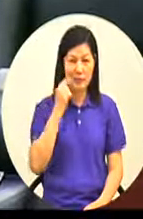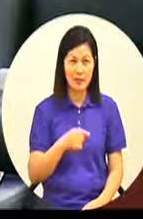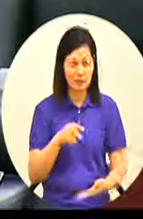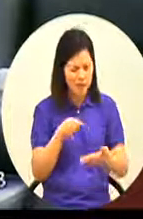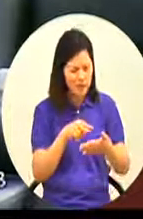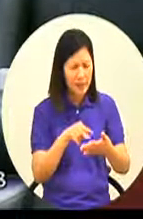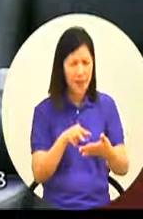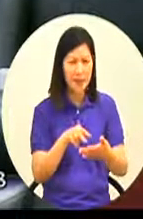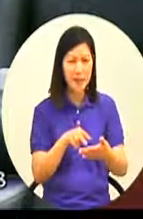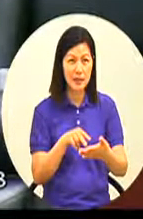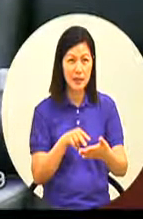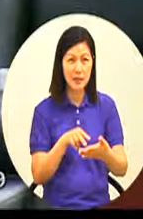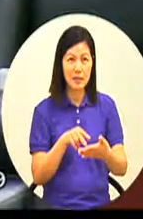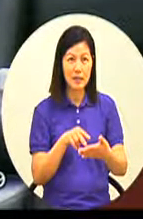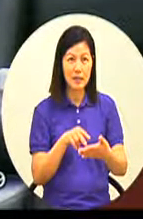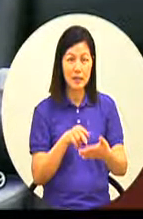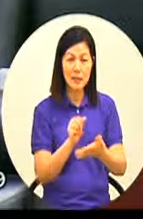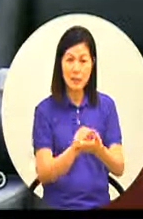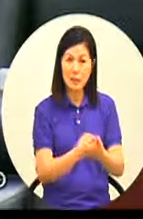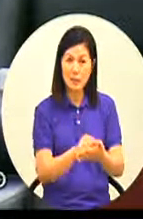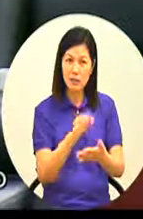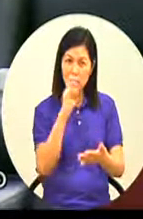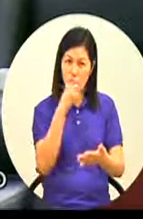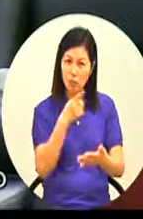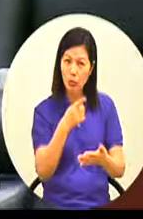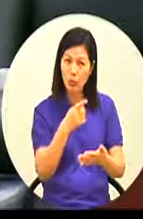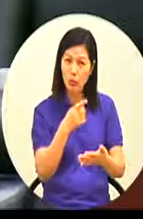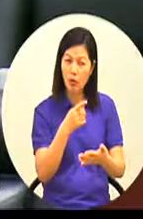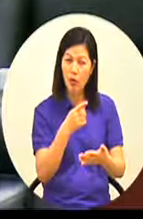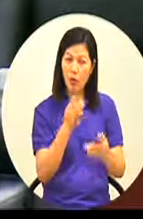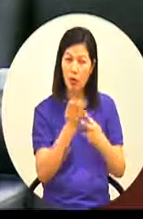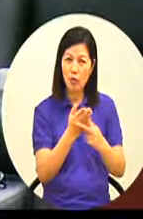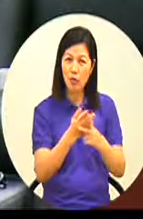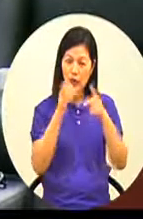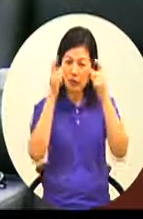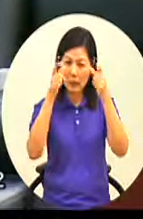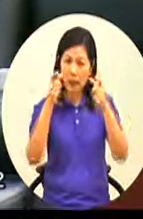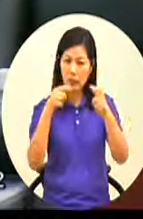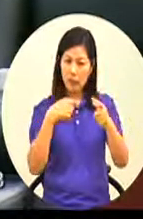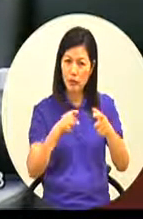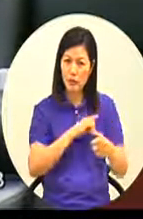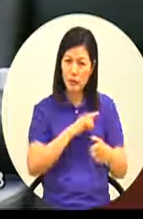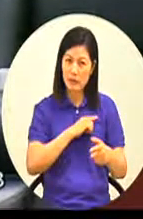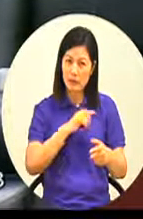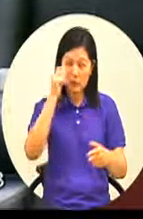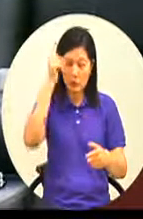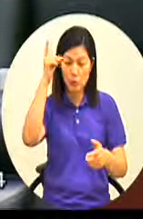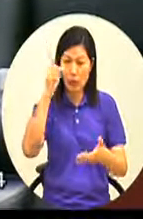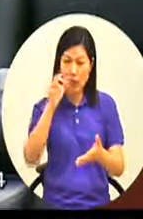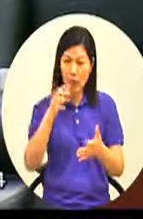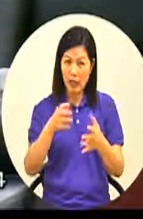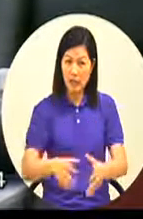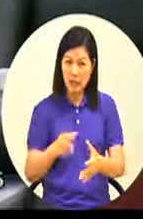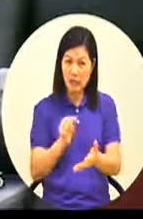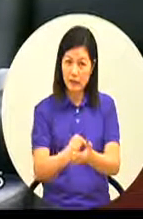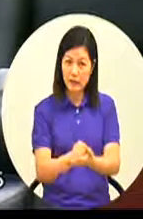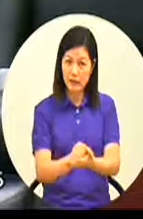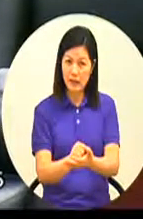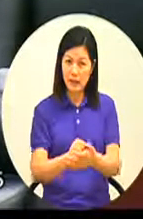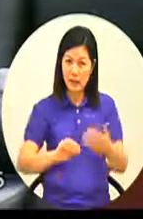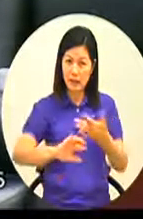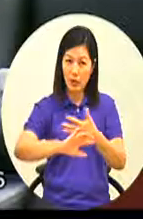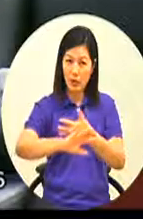不是我们物质的，还是我们高雄独创的？你的那边写外交礼仪上有